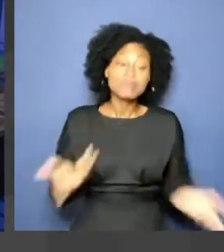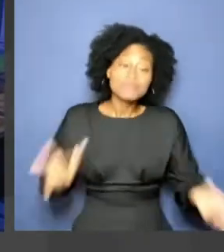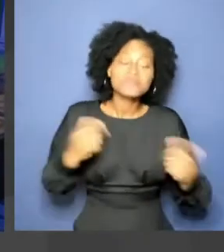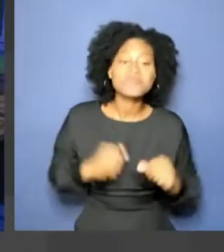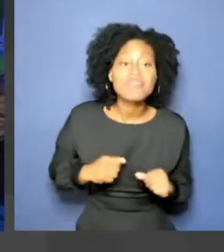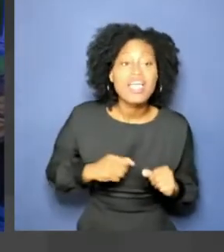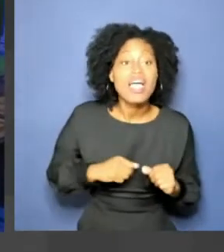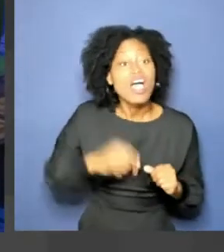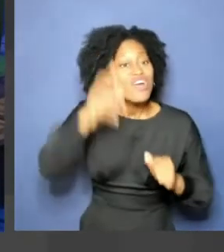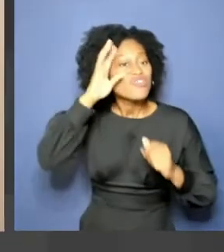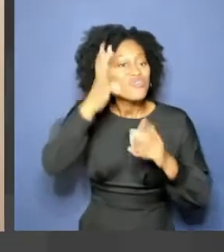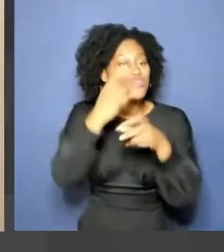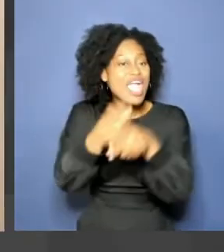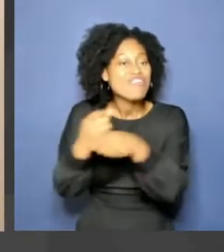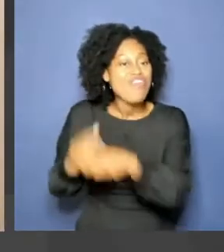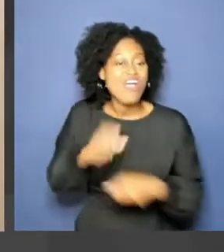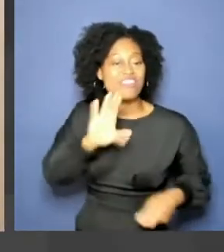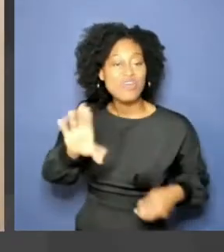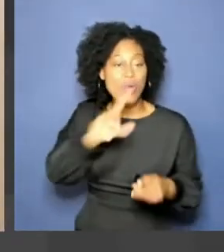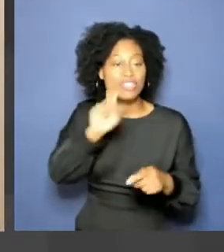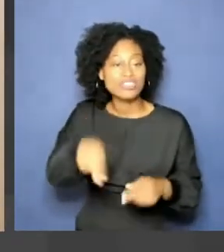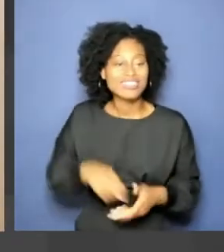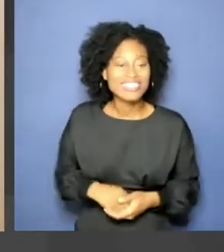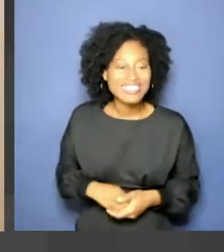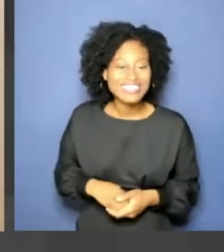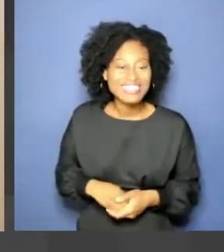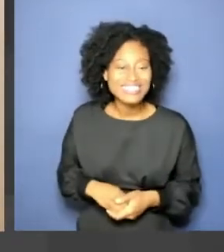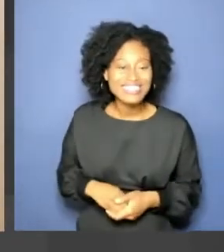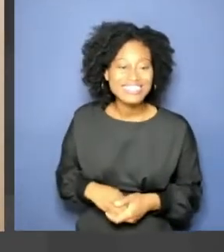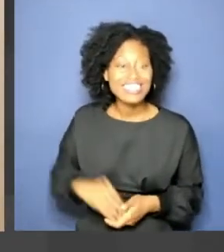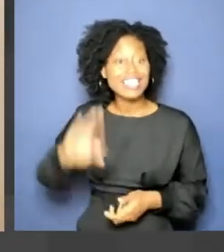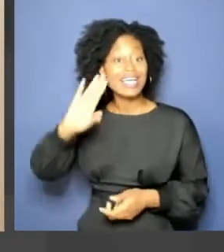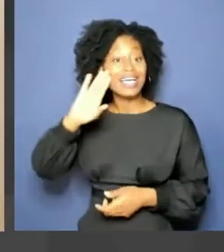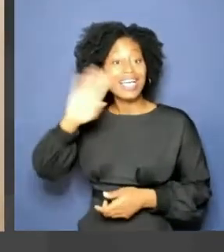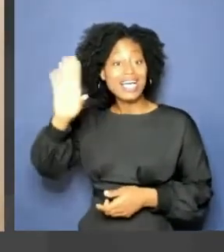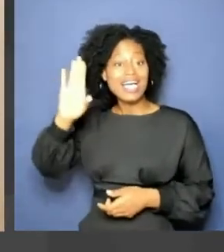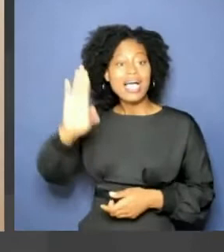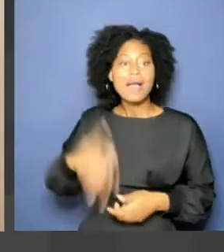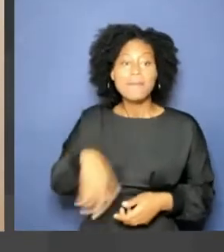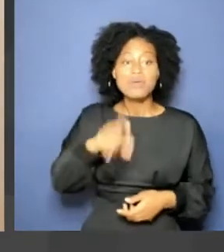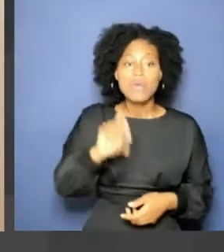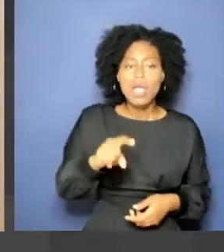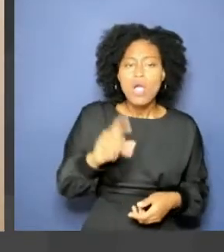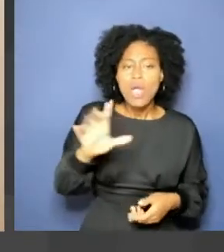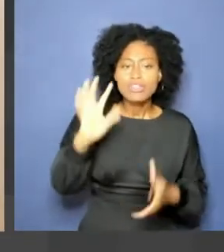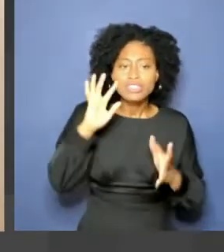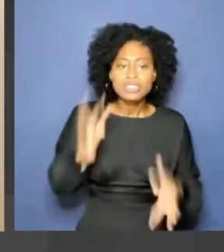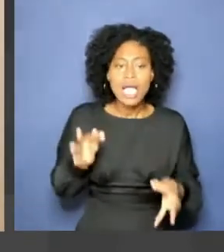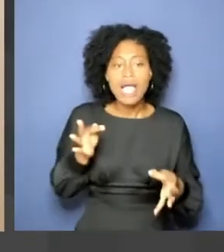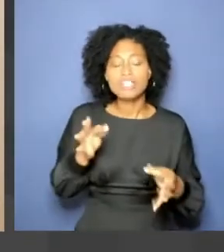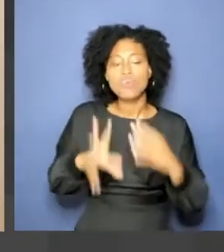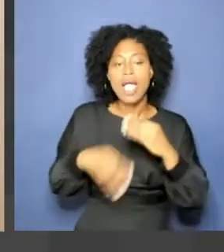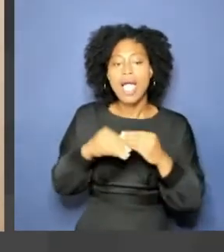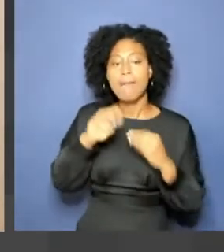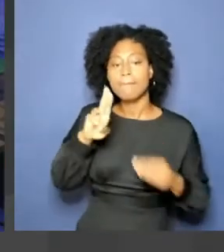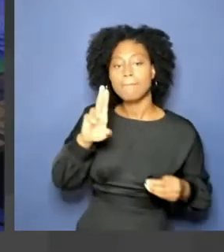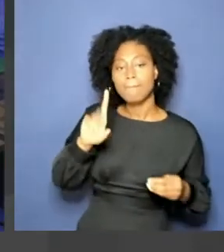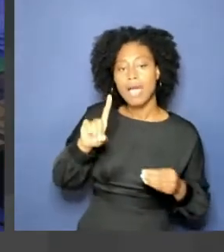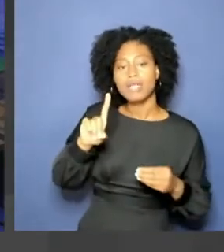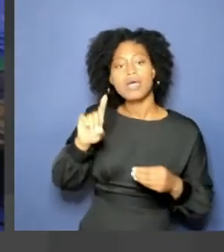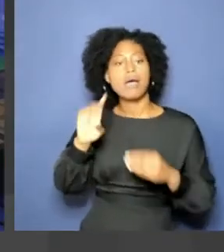you. Uh-huh. どうもこんにちは、プチプチです。私からの質問はね、こちらになります。どうして泥レンガを追加することにしたのでしょう